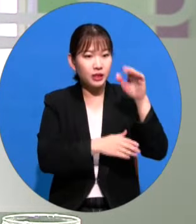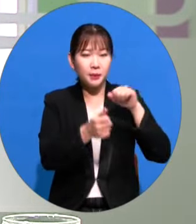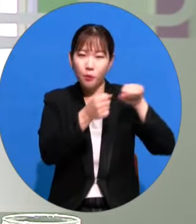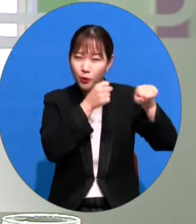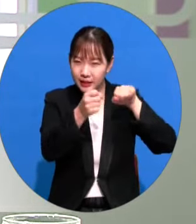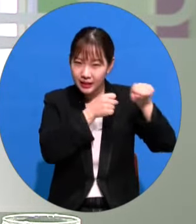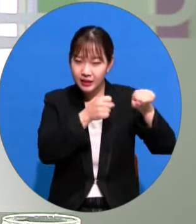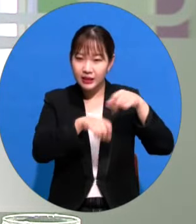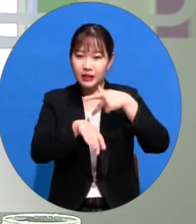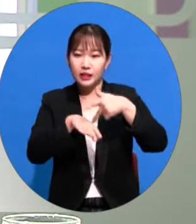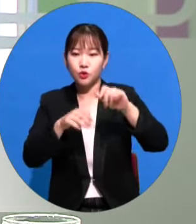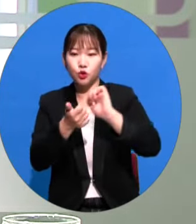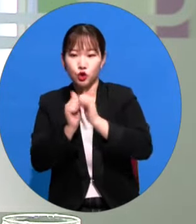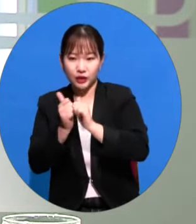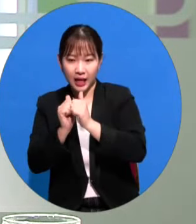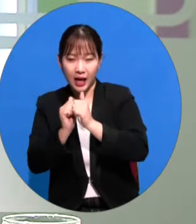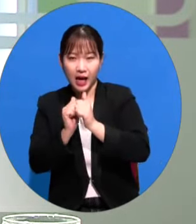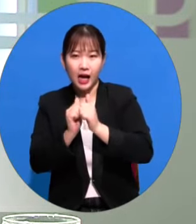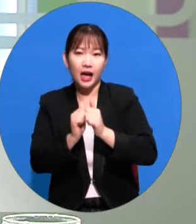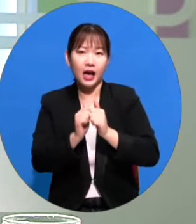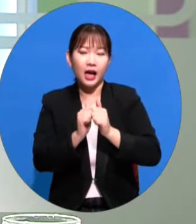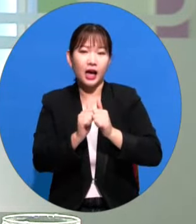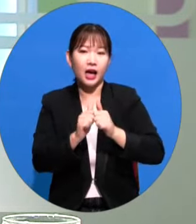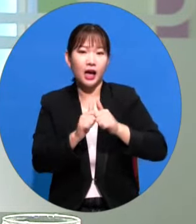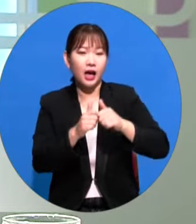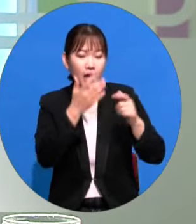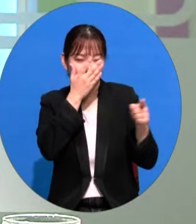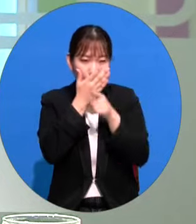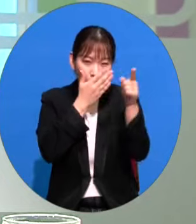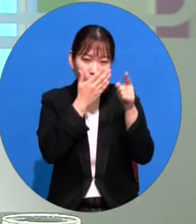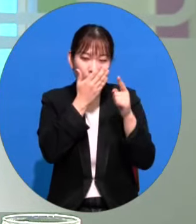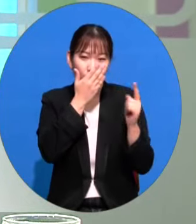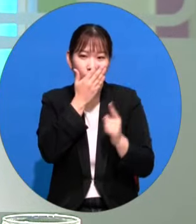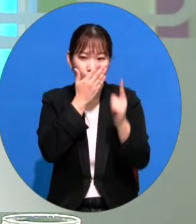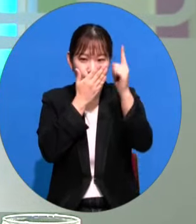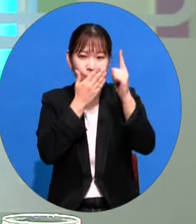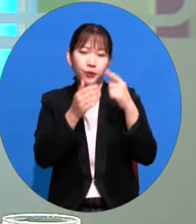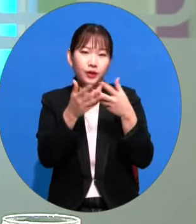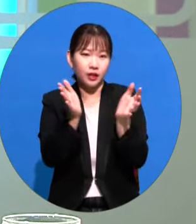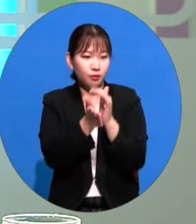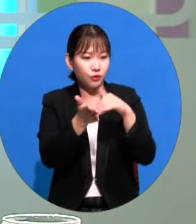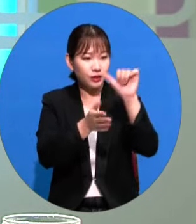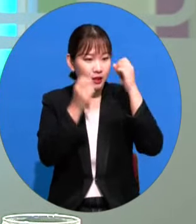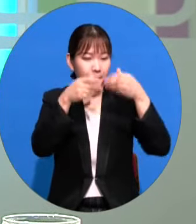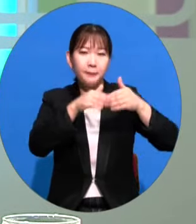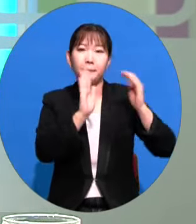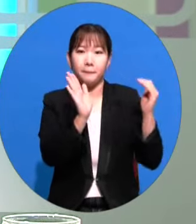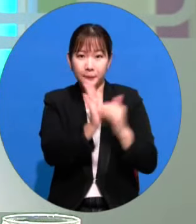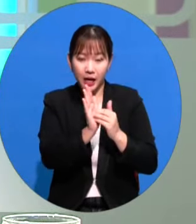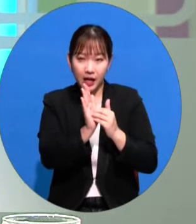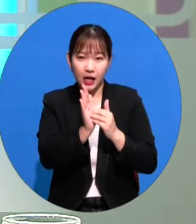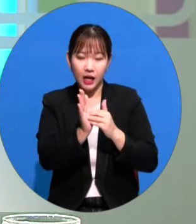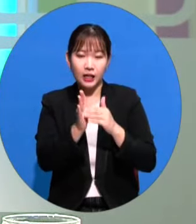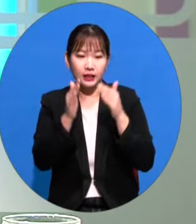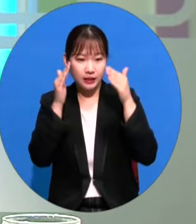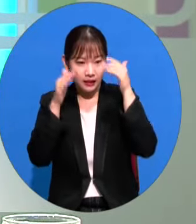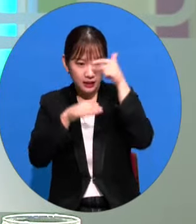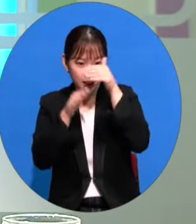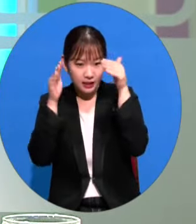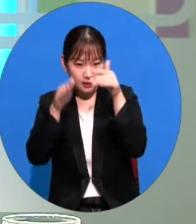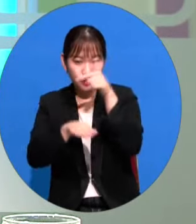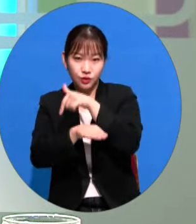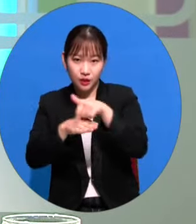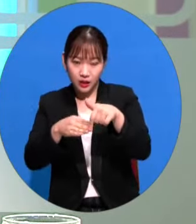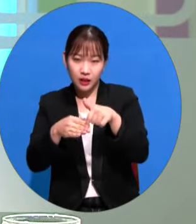복싱, 진동군의 육상, 주서영, 검도팀 등 다섯 개 팀을 창단했으며 전략 종목은 네 개 팀으로 카누